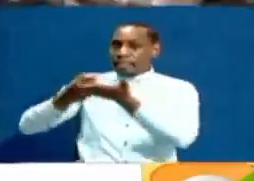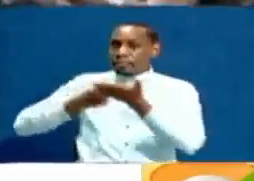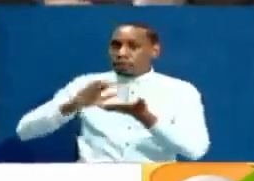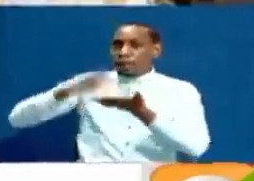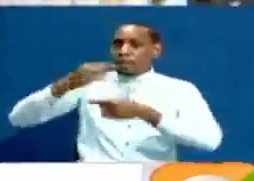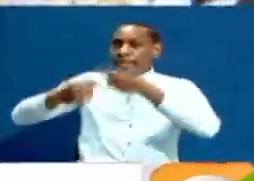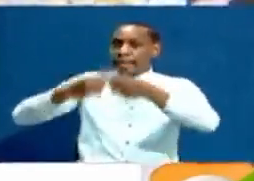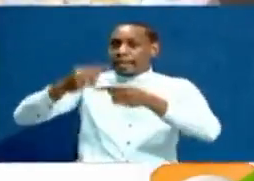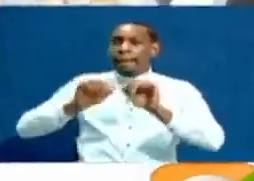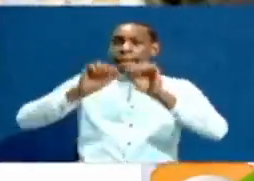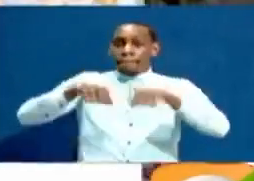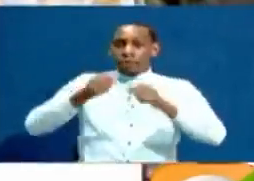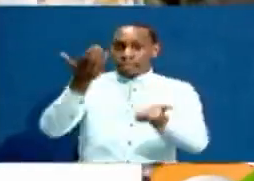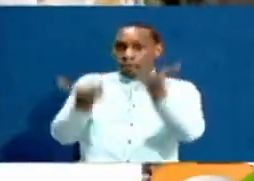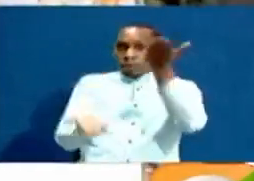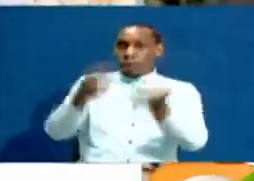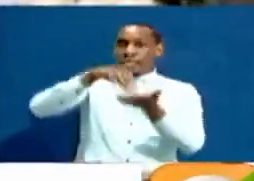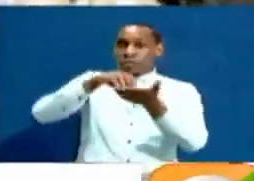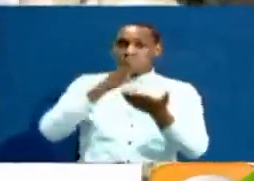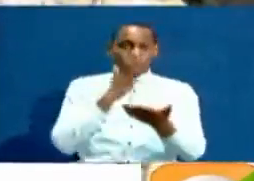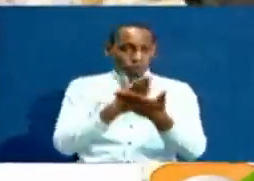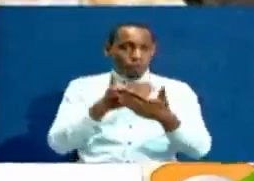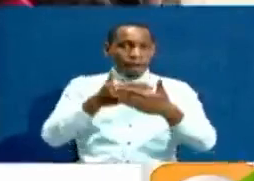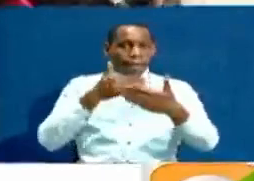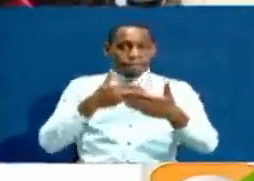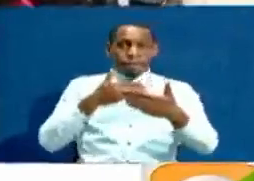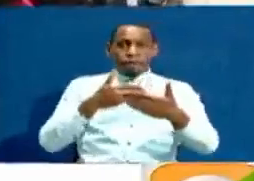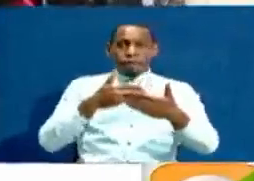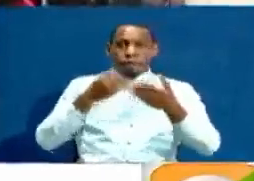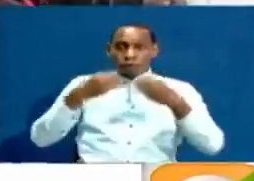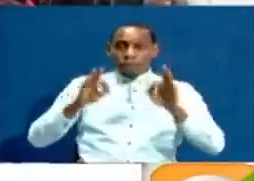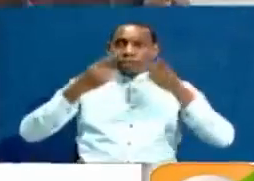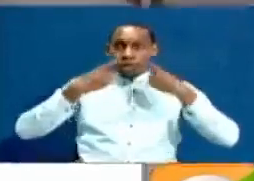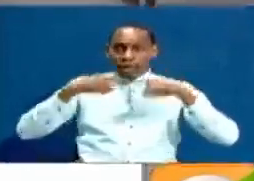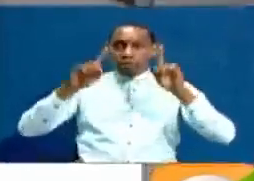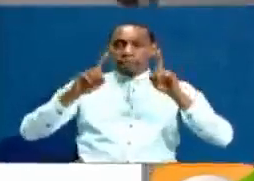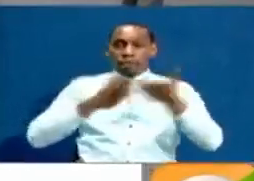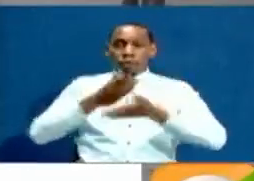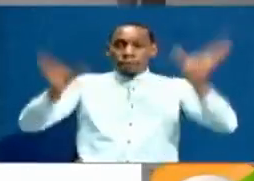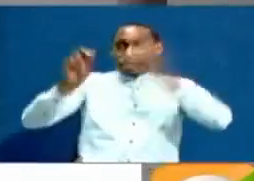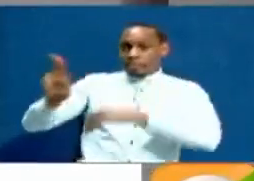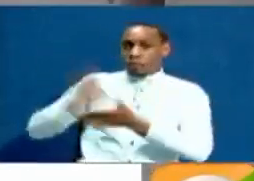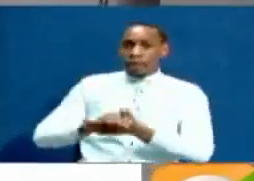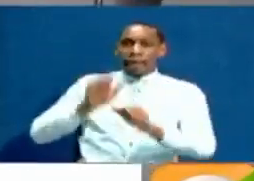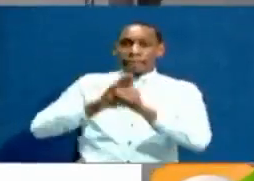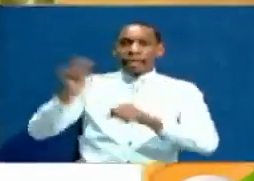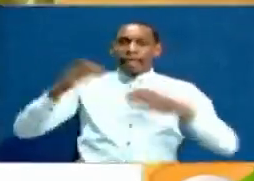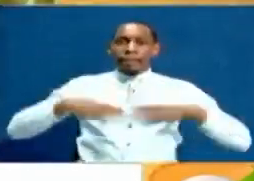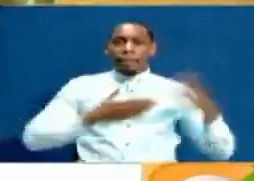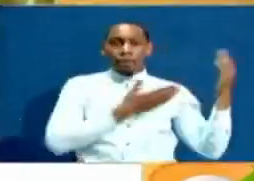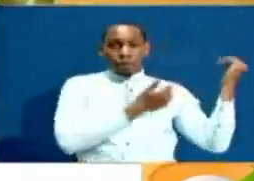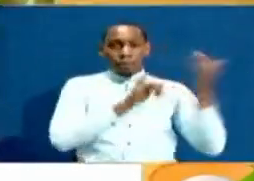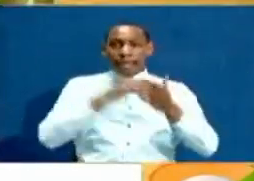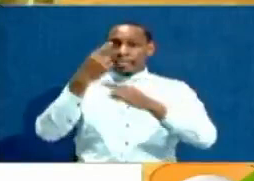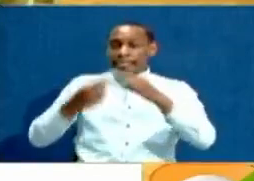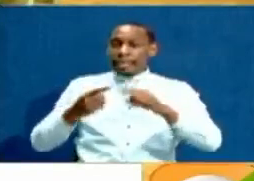zaidi yanafanyika ili kutathmini hali halisi kabla ya taarifa kamili kutolewa na rais. Wakenya wengi wakiwa na imani kwa mwaka